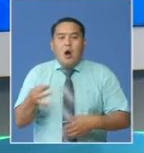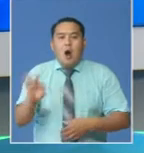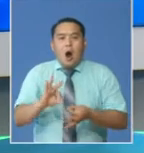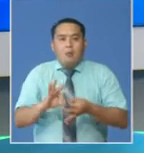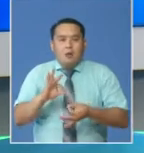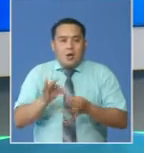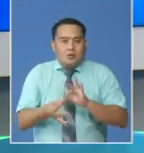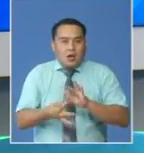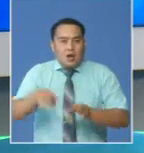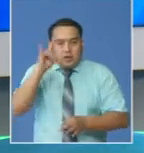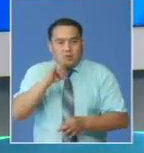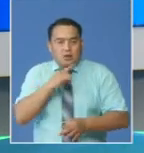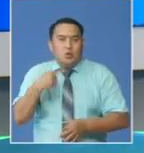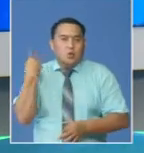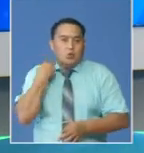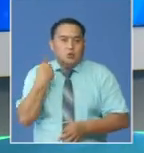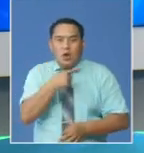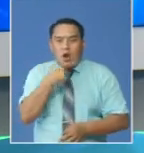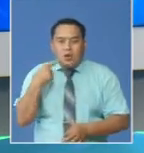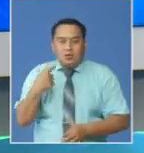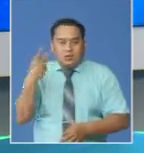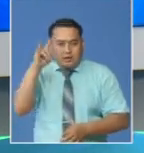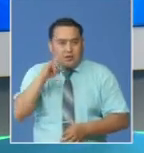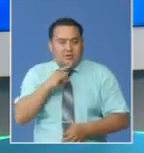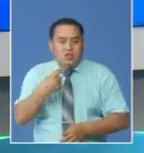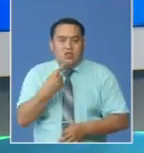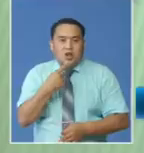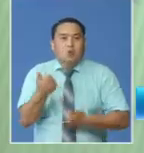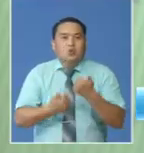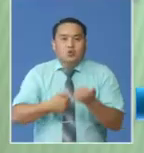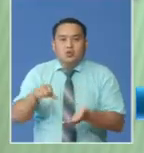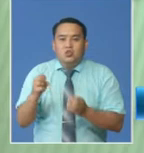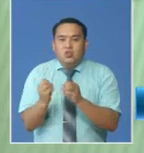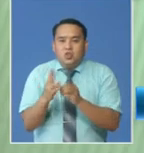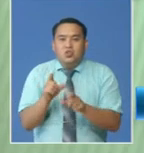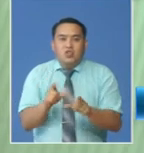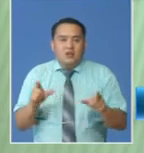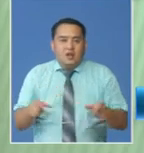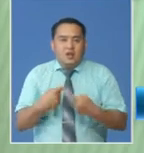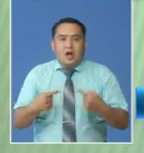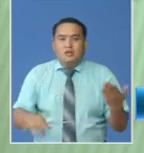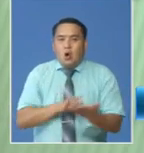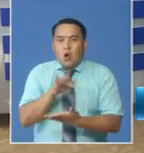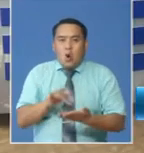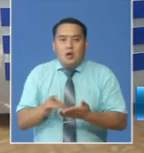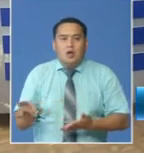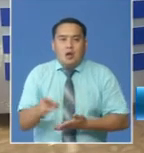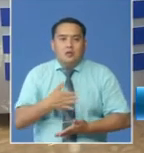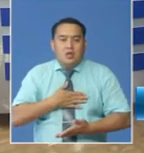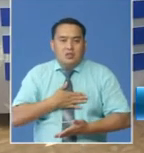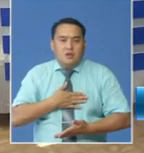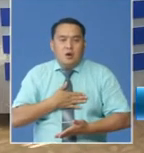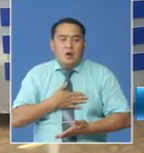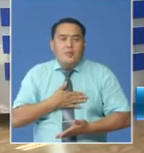на знания казахского, русского и английского. Участие в ней приняли 14 человек из разных городов и районов нашего